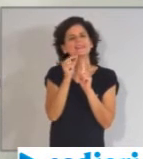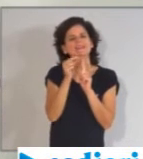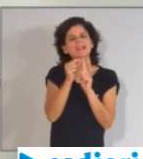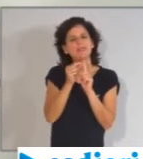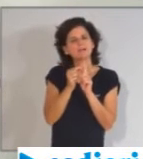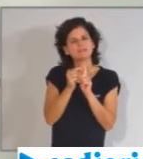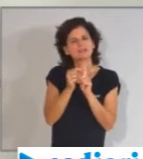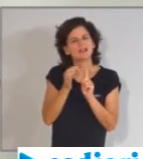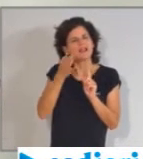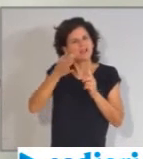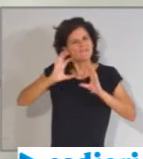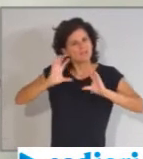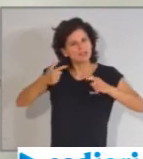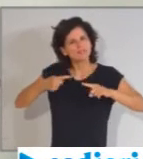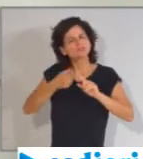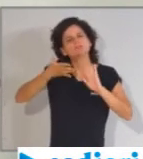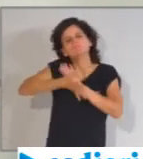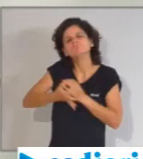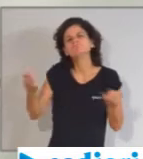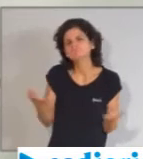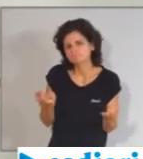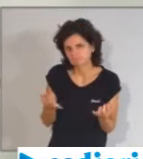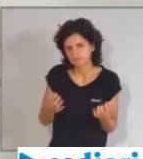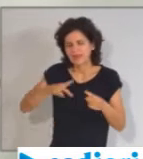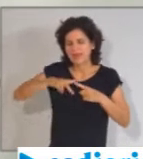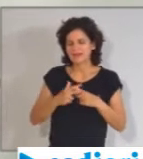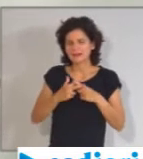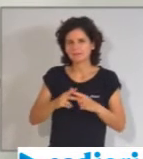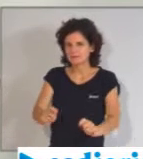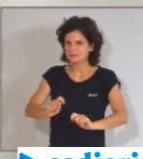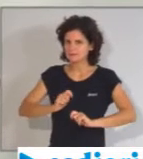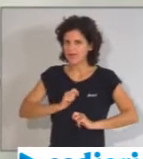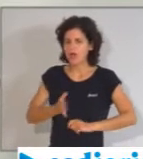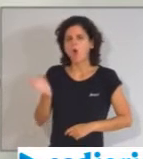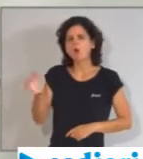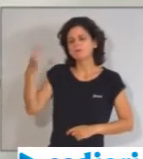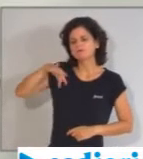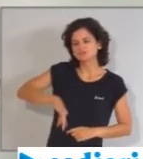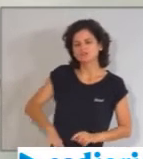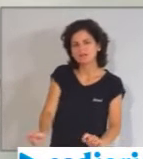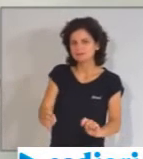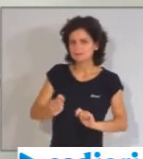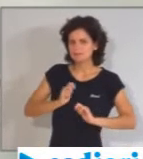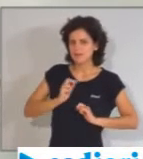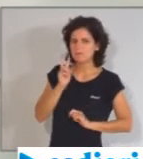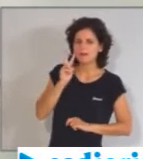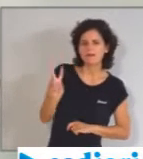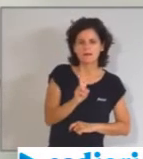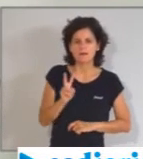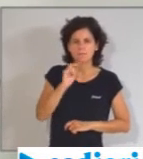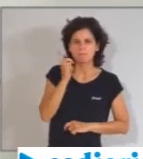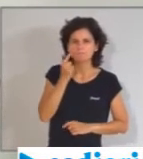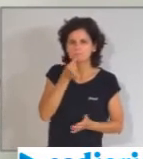sexual, programes formatius per sectors professionals que intervenen en prevenció i resposta a les violències